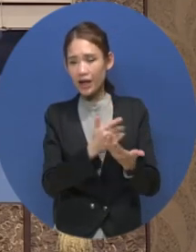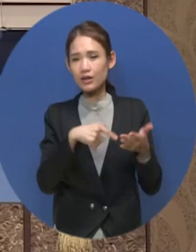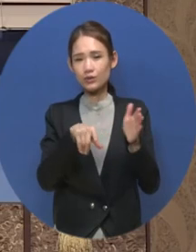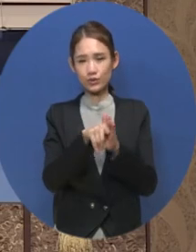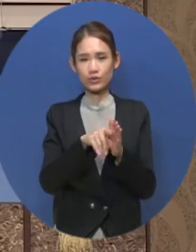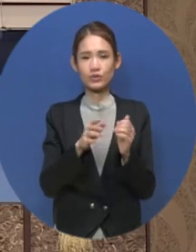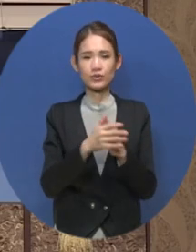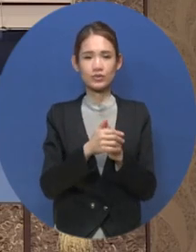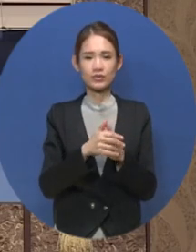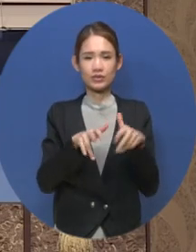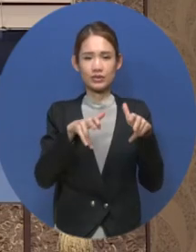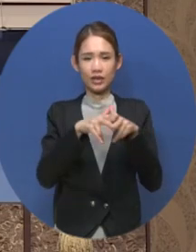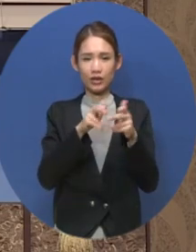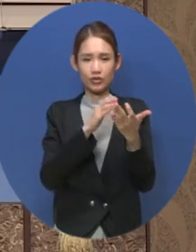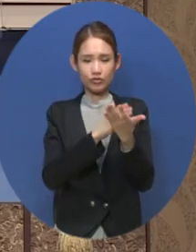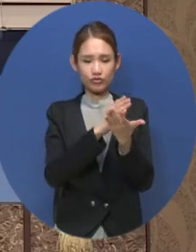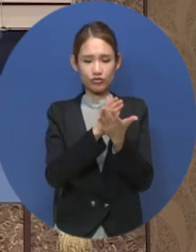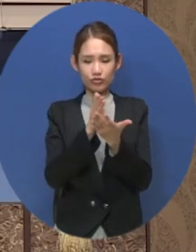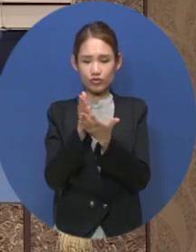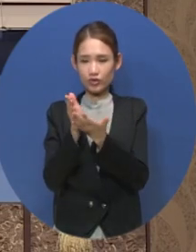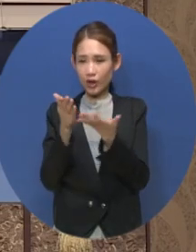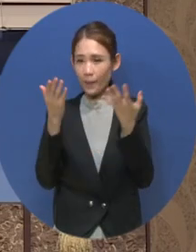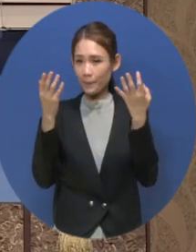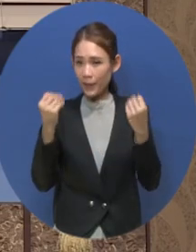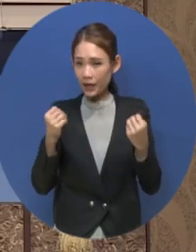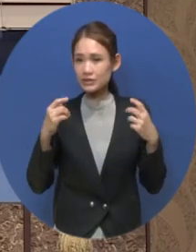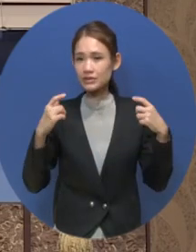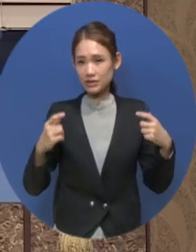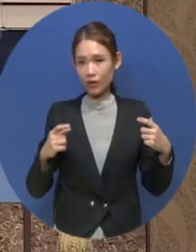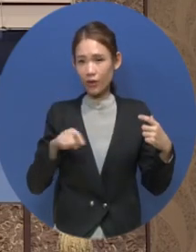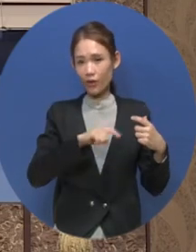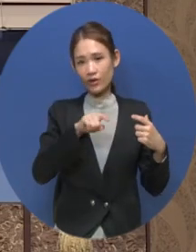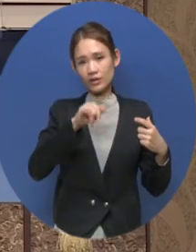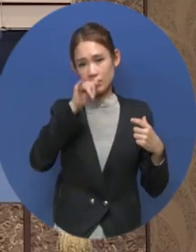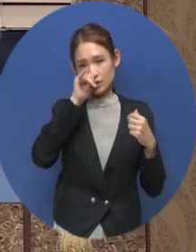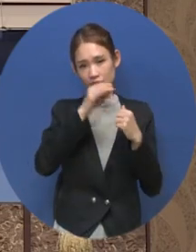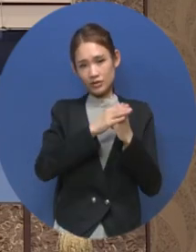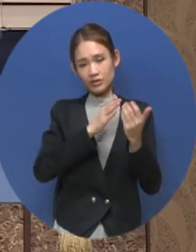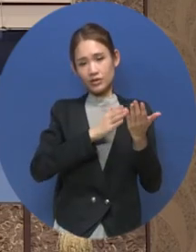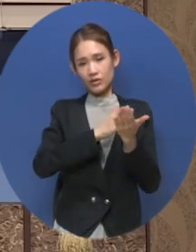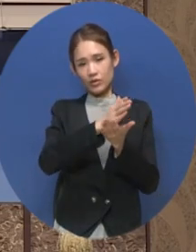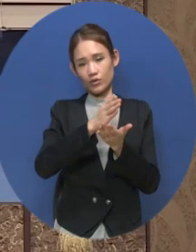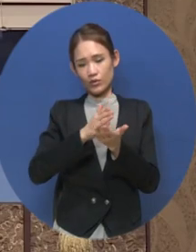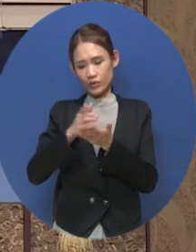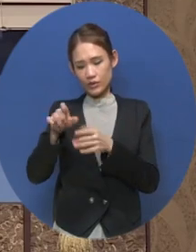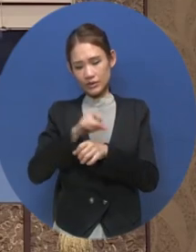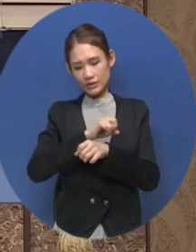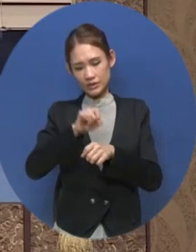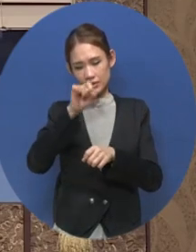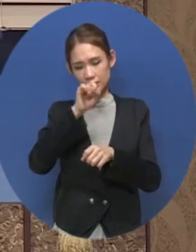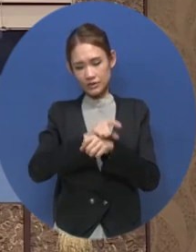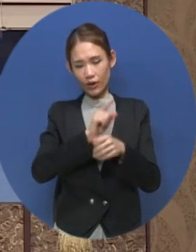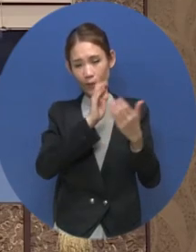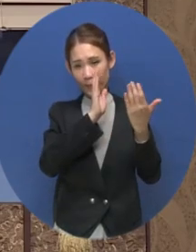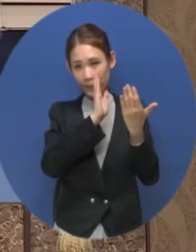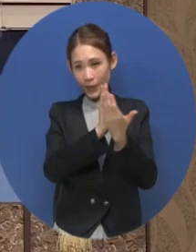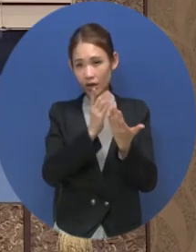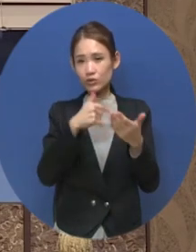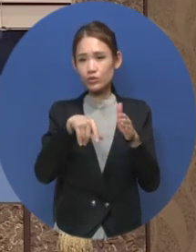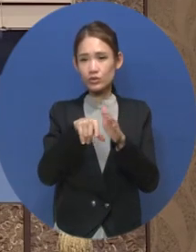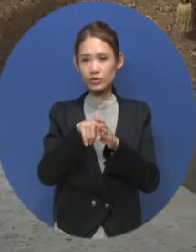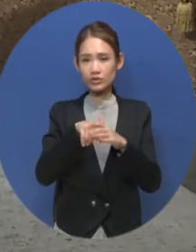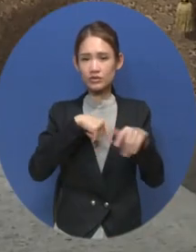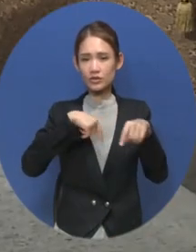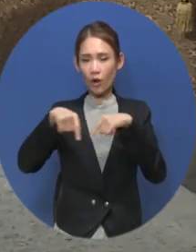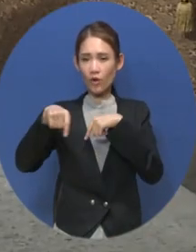따라서 장애 유형들이 또 많은 또 지역이 있고, 그래서 그런 종목과 지역 특성에 맞도록 어떤 정책을 한번